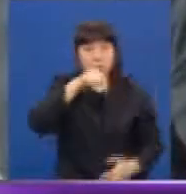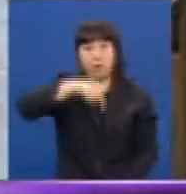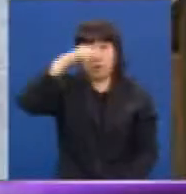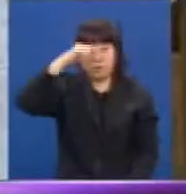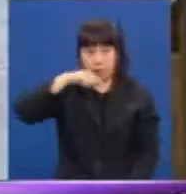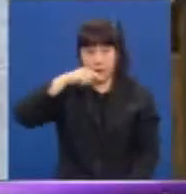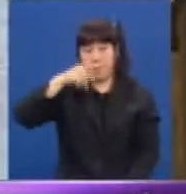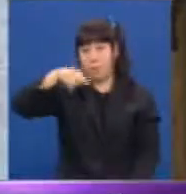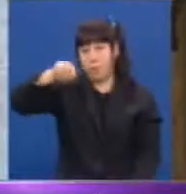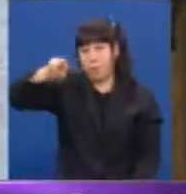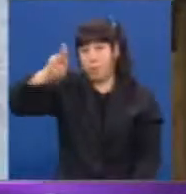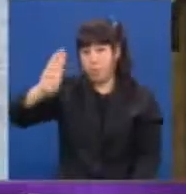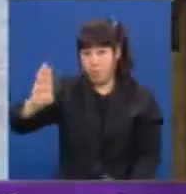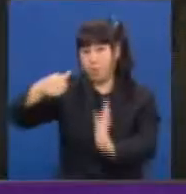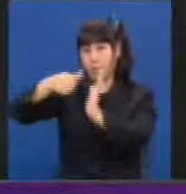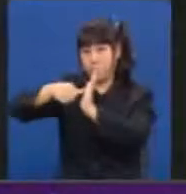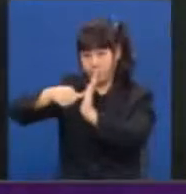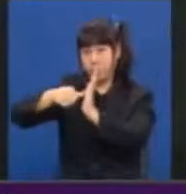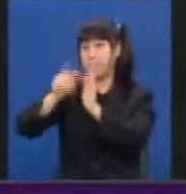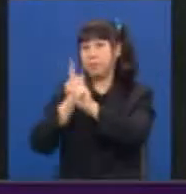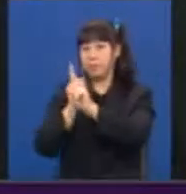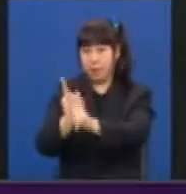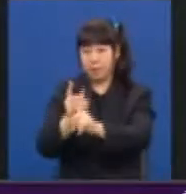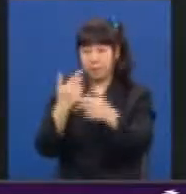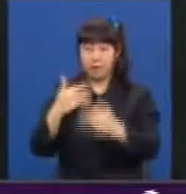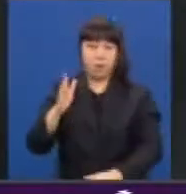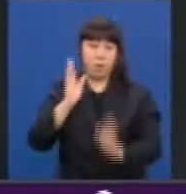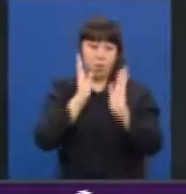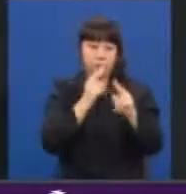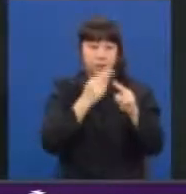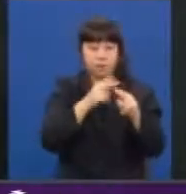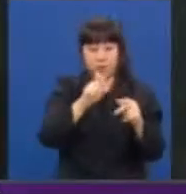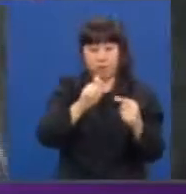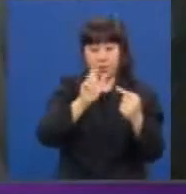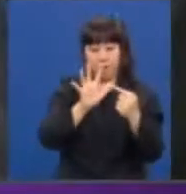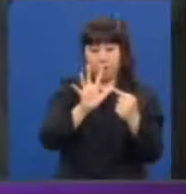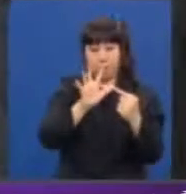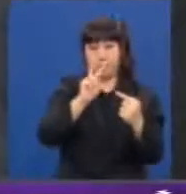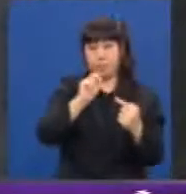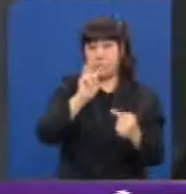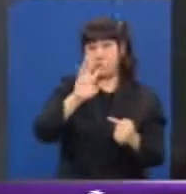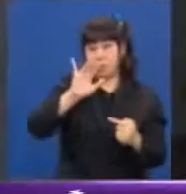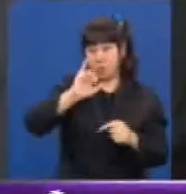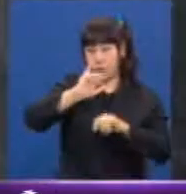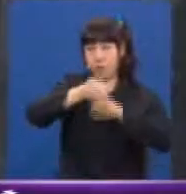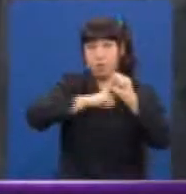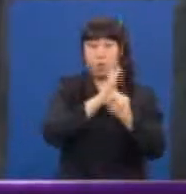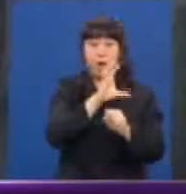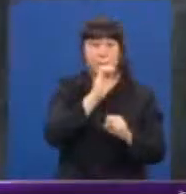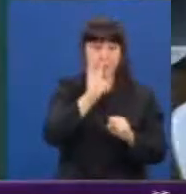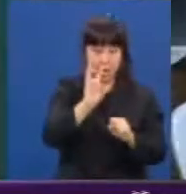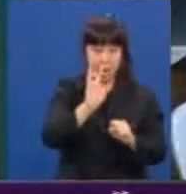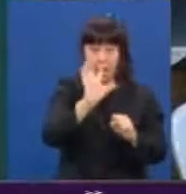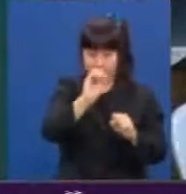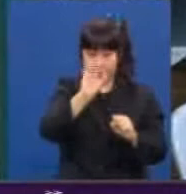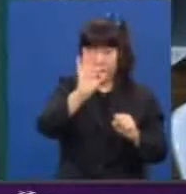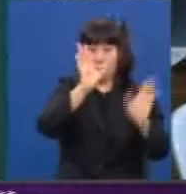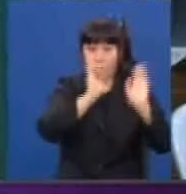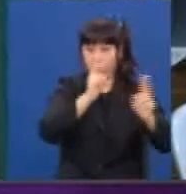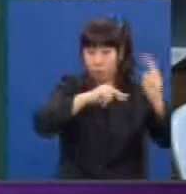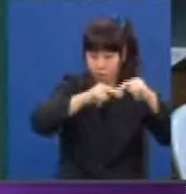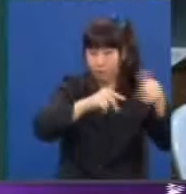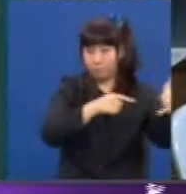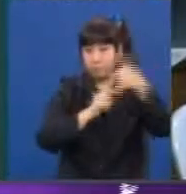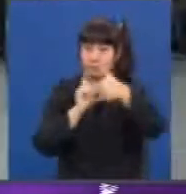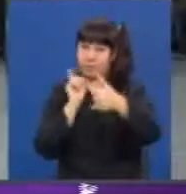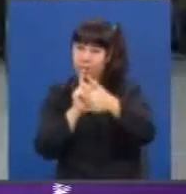ตามพระรชปัญตศุรกากร พร้มนำตัวในอำนวยเกีดดอนเมืองอายุ 59 ปีผู้ดูแล ไปสอบสวน จากการ